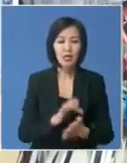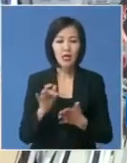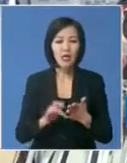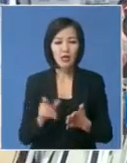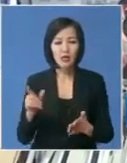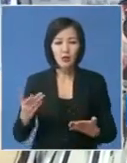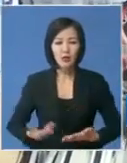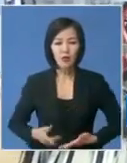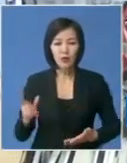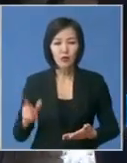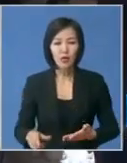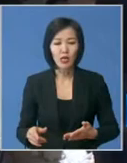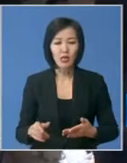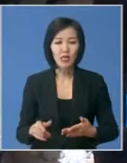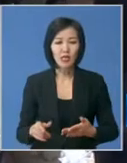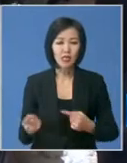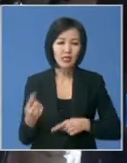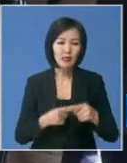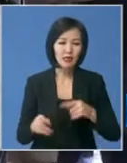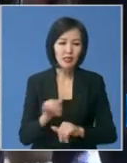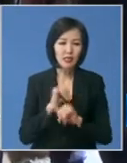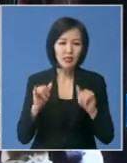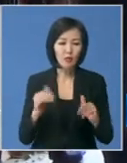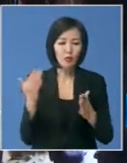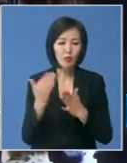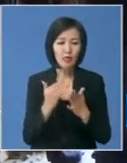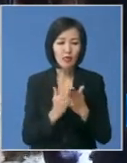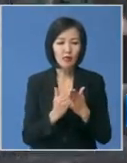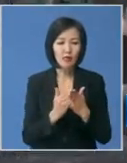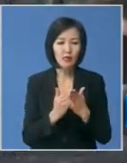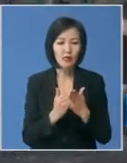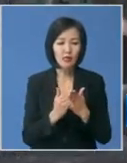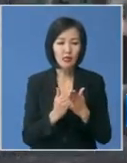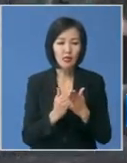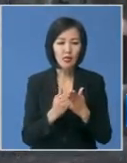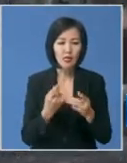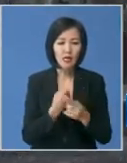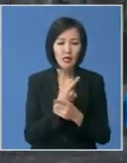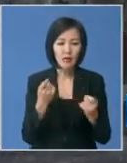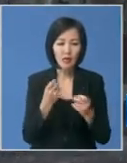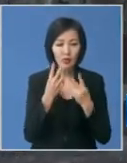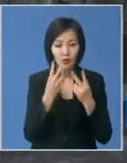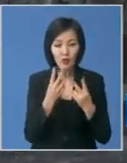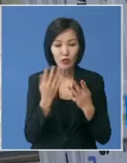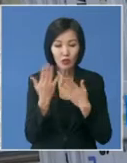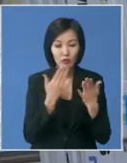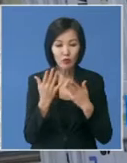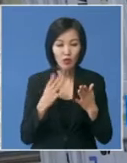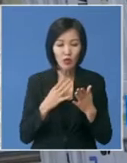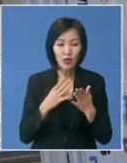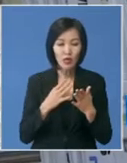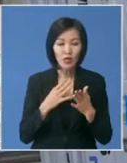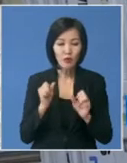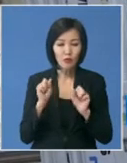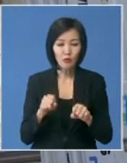Ли нәтижелі жұмыспен қамтуды және жаппай кәсіпкерлікті дамыту бағдарламасы туралы хабарландырудан естігенін айтады. Берілген мүмкіндікті пайдаланып, 8